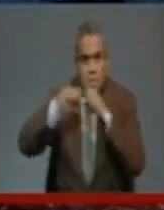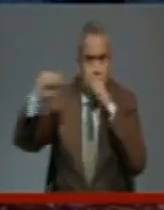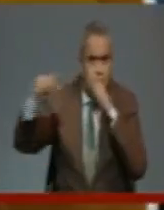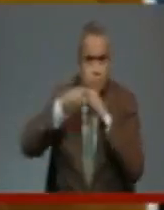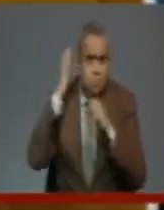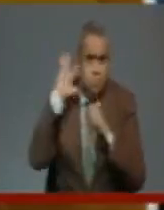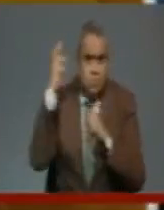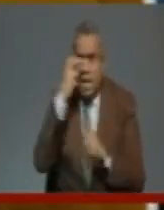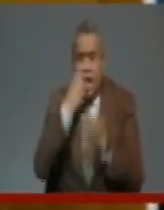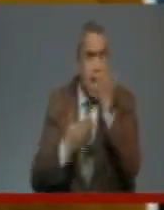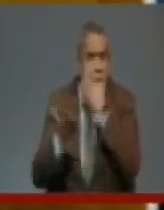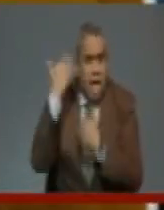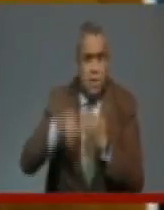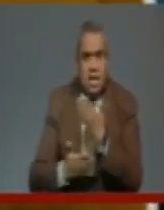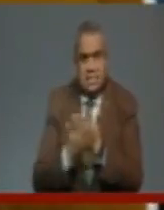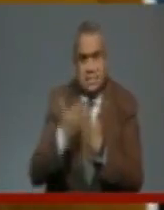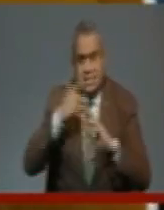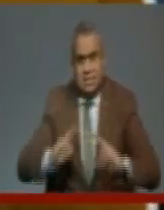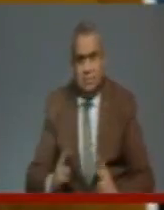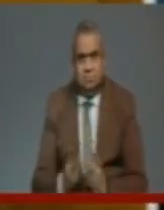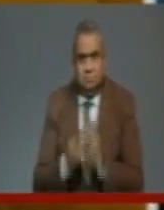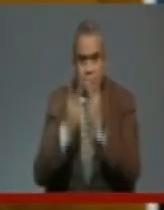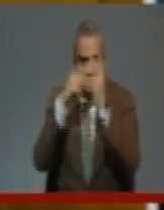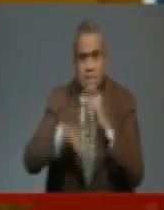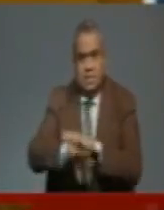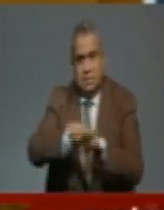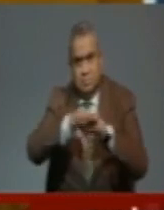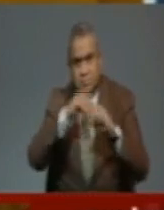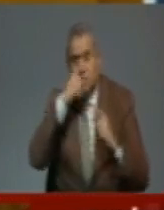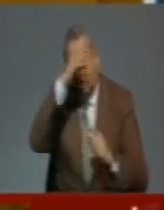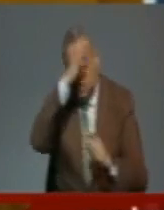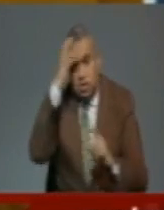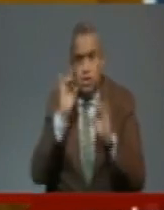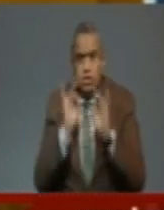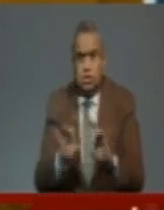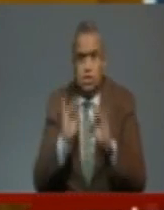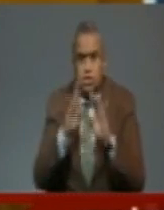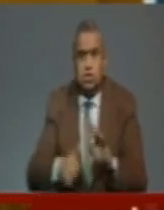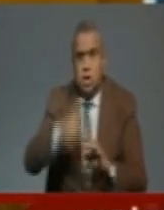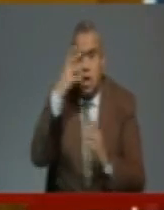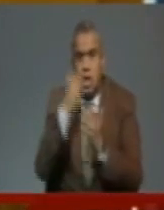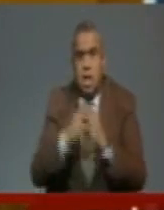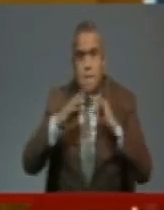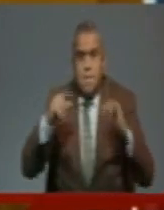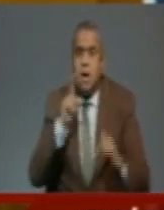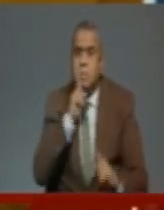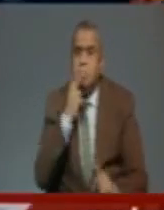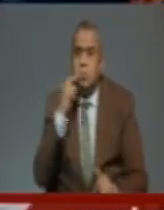المواني المصرية، والذي سيصبح إن شاء الله درة موانئ البحر المتوسط.